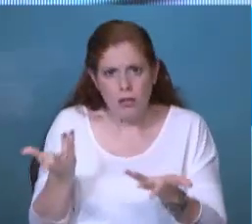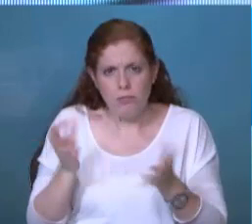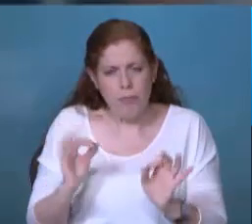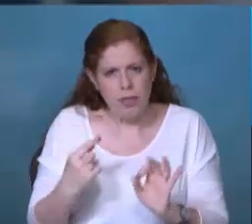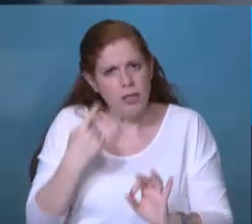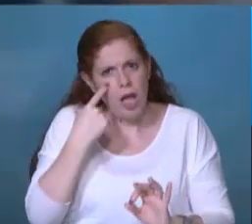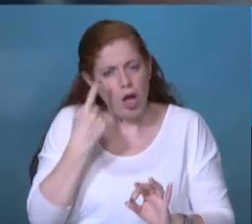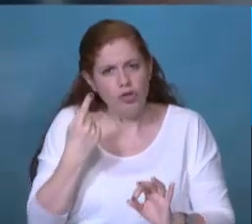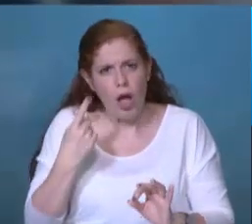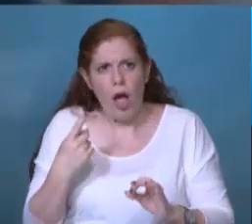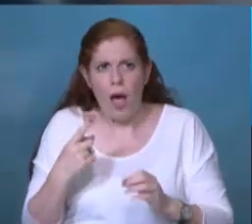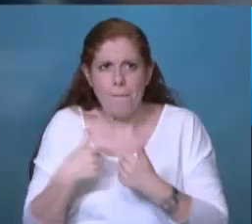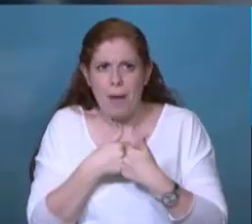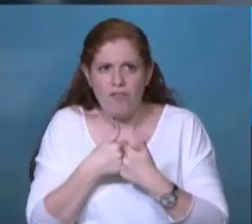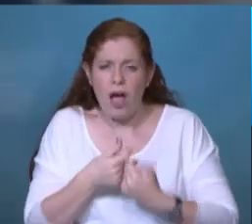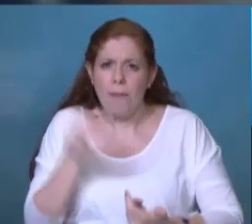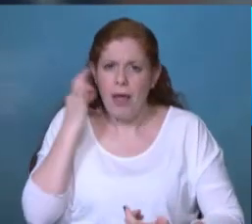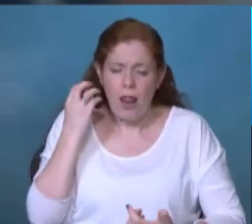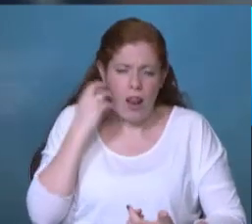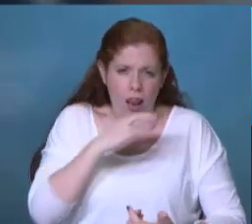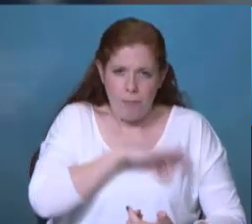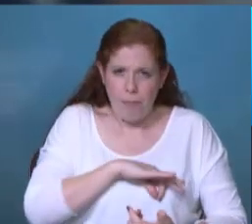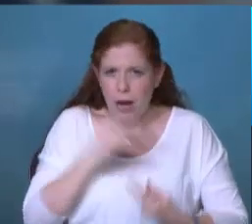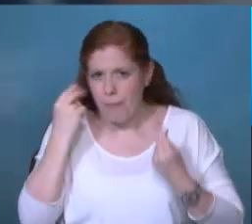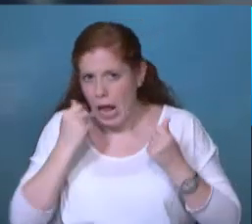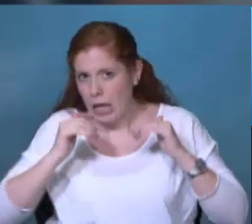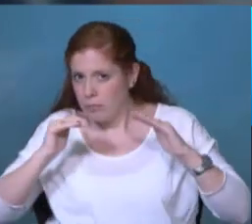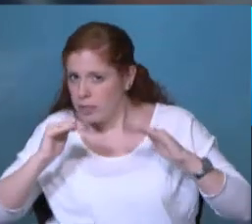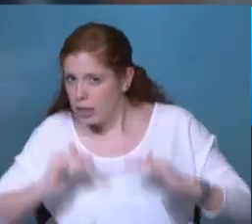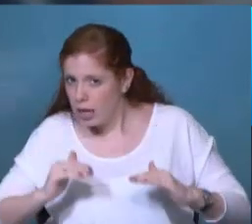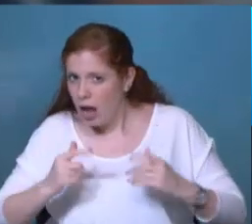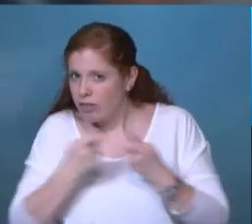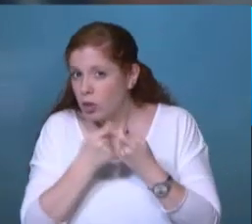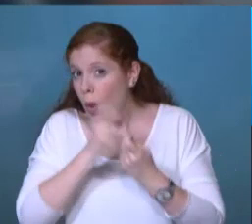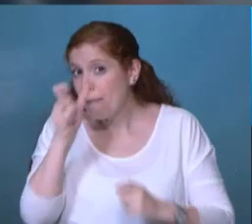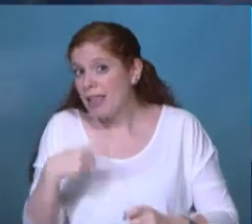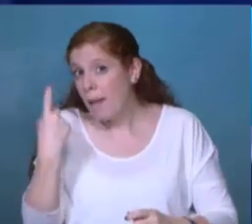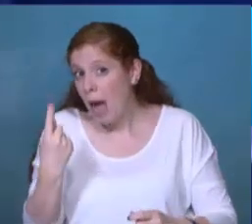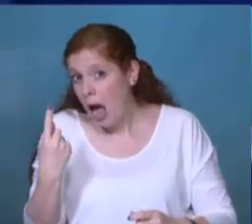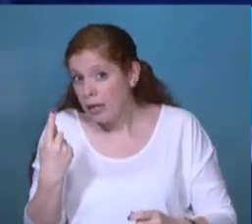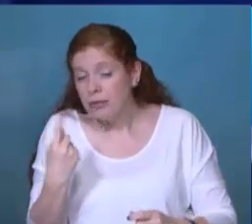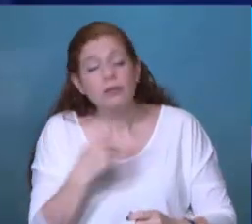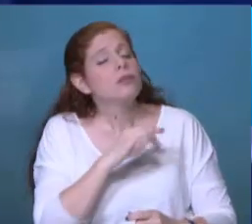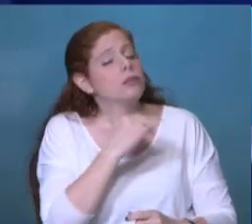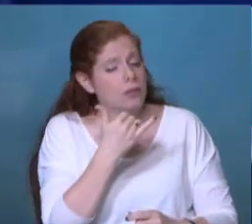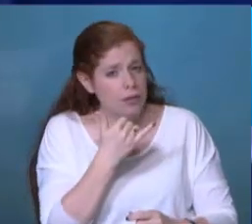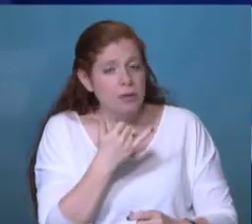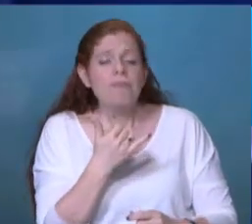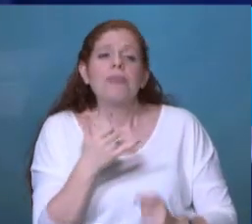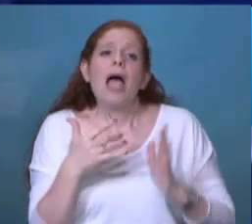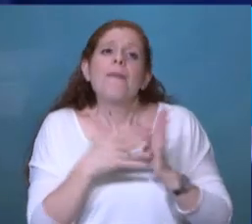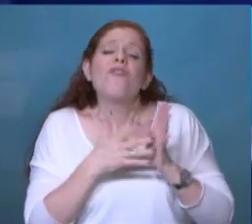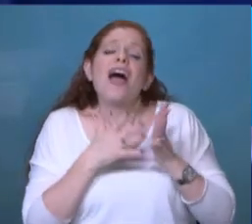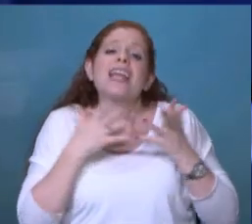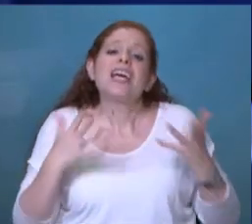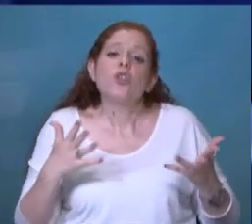בין ליברמן לבין החרדים נרגע עכשיו, נכון? ויש אדם אחד שבו זה תלוי, והוא לאו דווקא ליברמן הפעם. נכון, דוריה. תראי, המבחן הגדול לכל